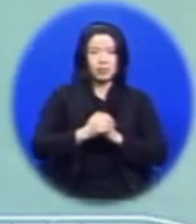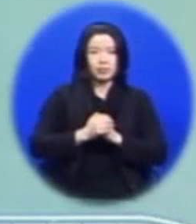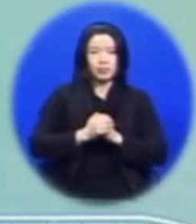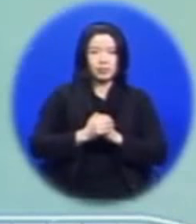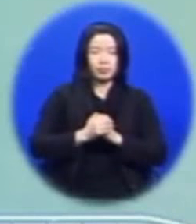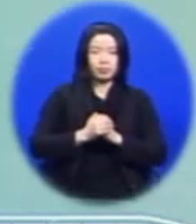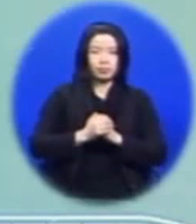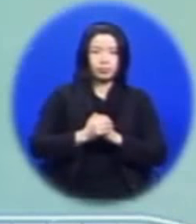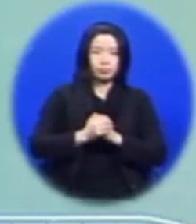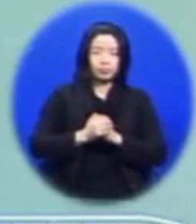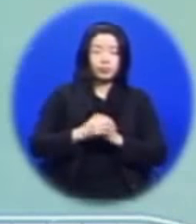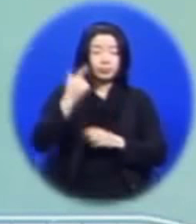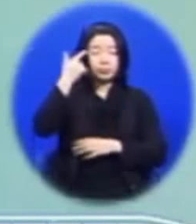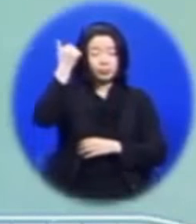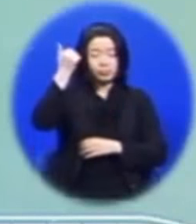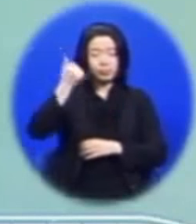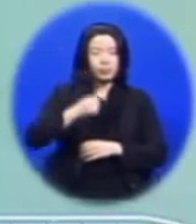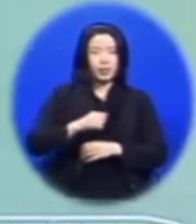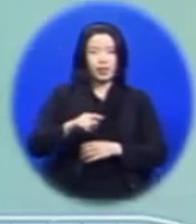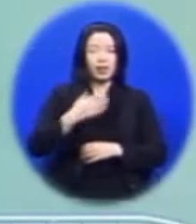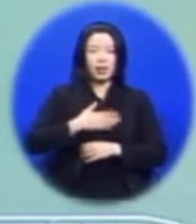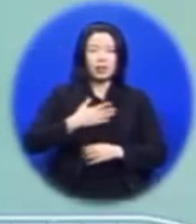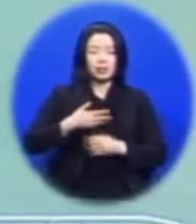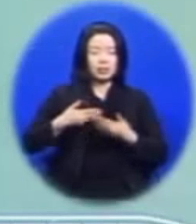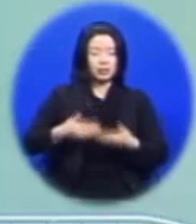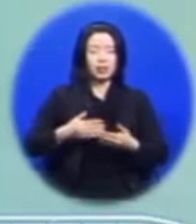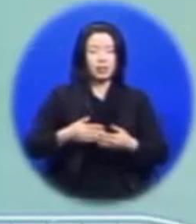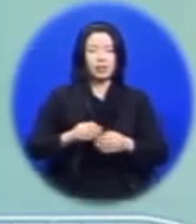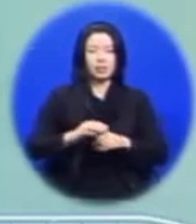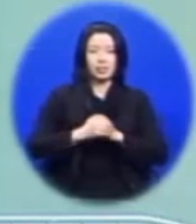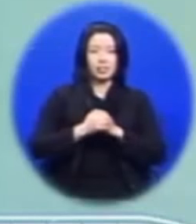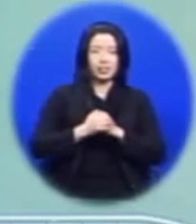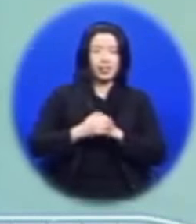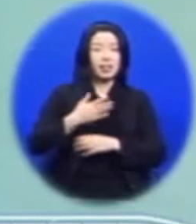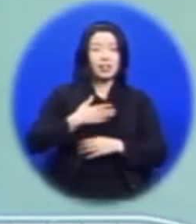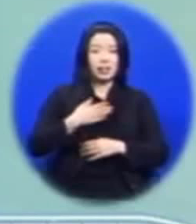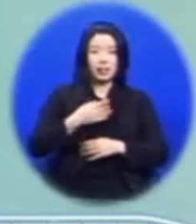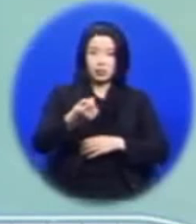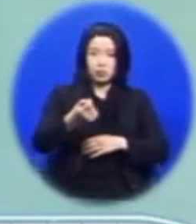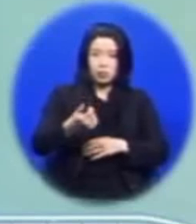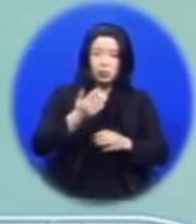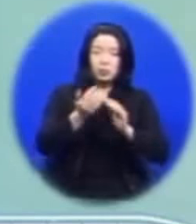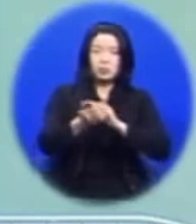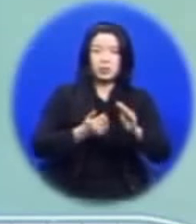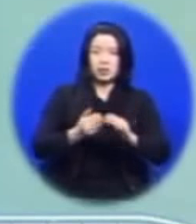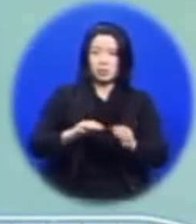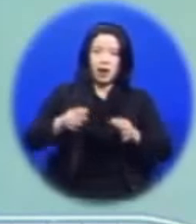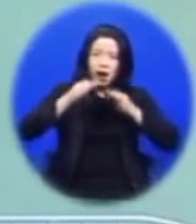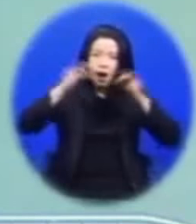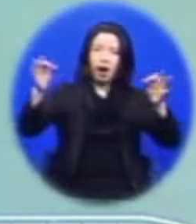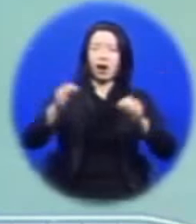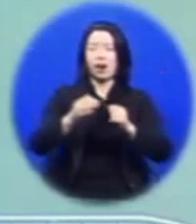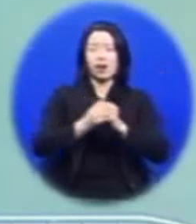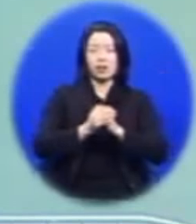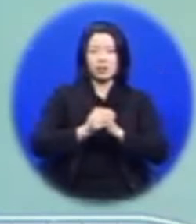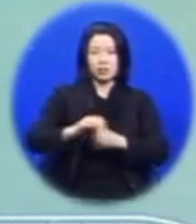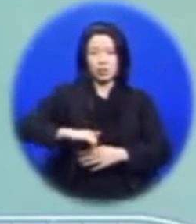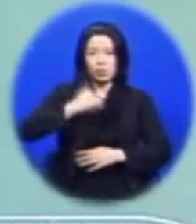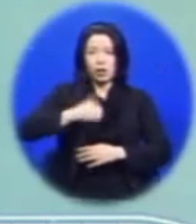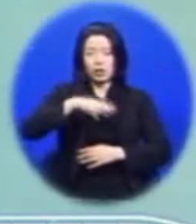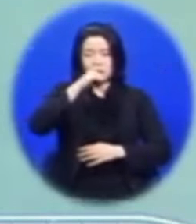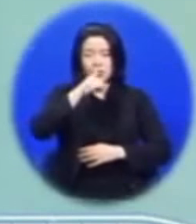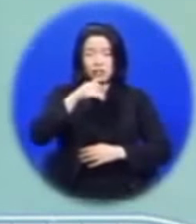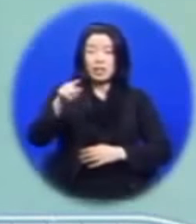거예요 목사님이 그냥 가슴이 철렁 내려왔는데 내가 조금 전에 이렇게 까이 소리를 지르고 지금 가서 그 사람